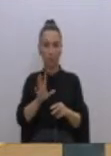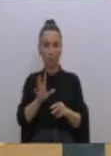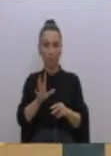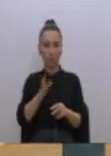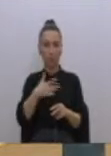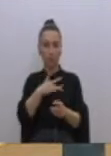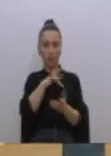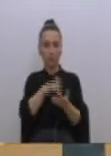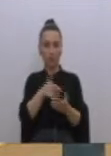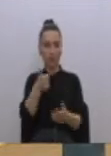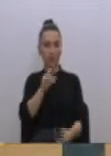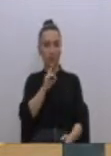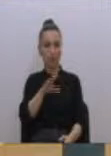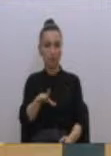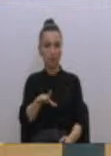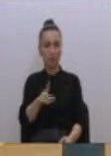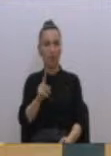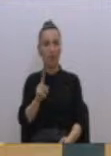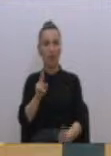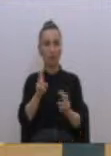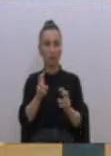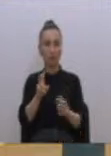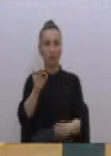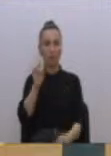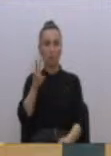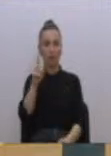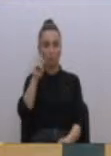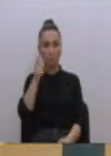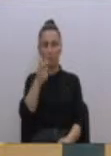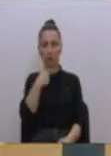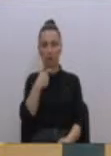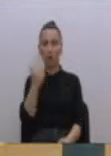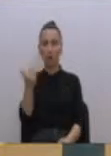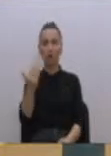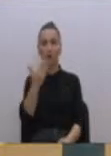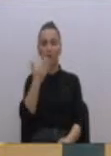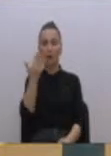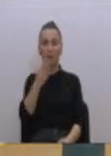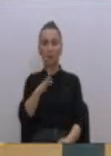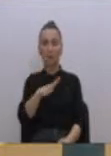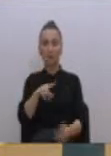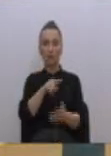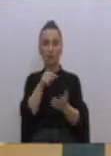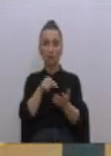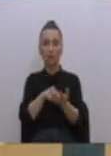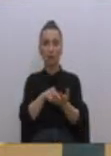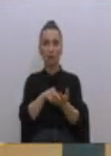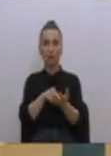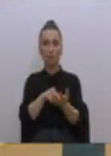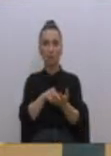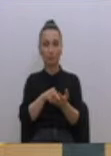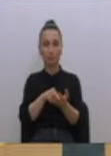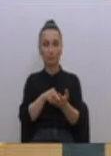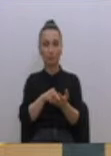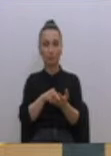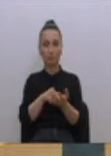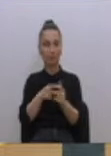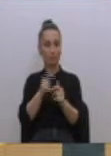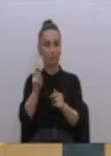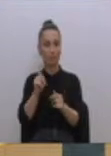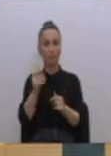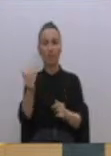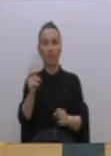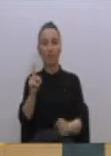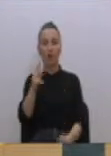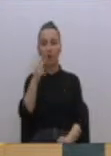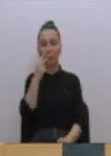o ne kreknu spis karki. Ela la ce heba batonul roman, cu es camuslas, așa că tot snagle bat da oricum, mi-a ruisit cu